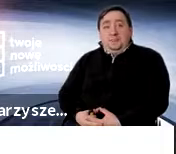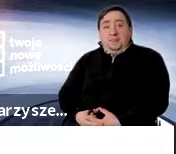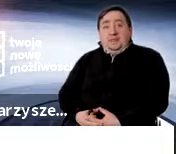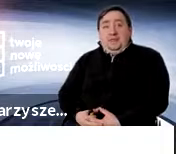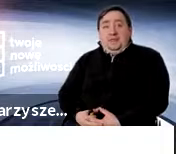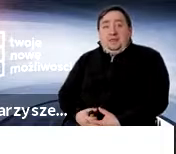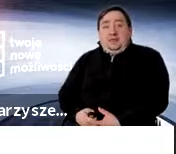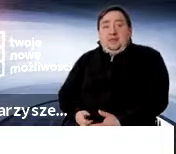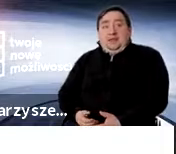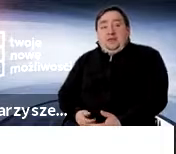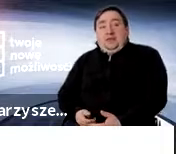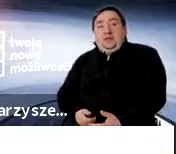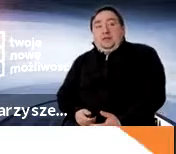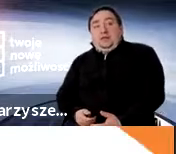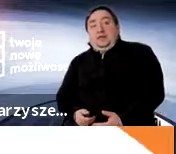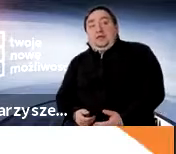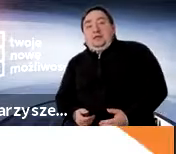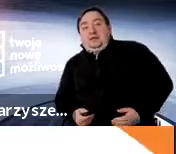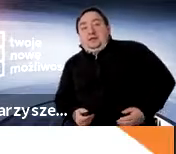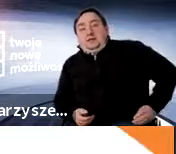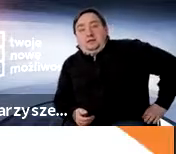asystenckich.